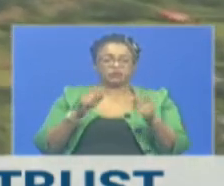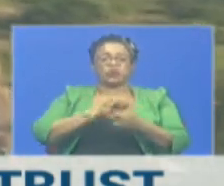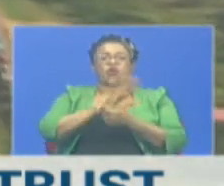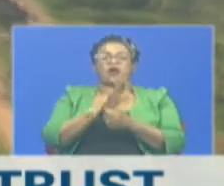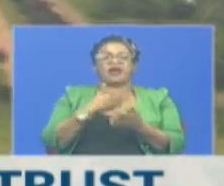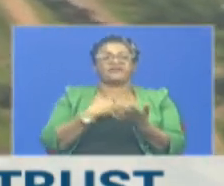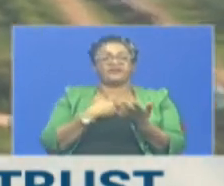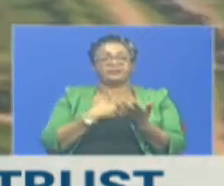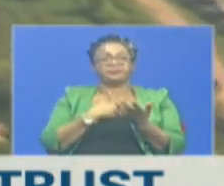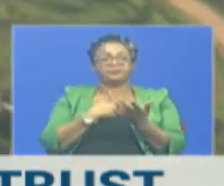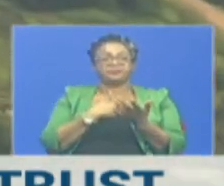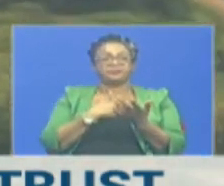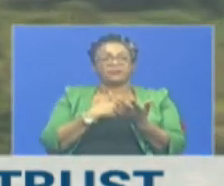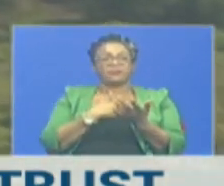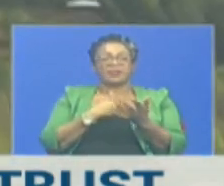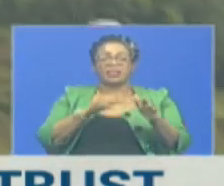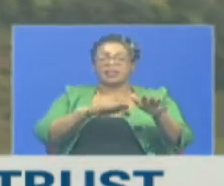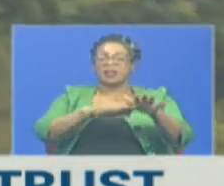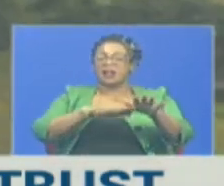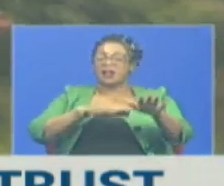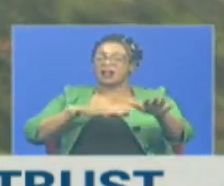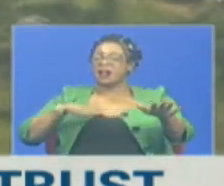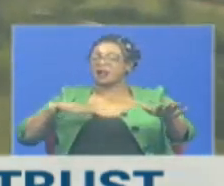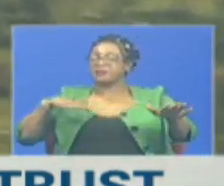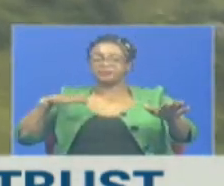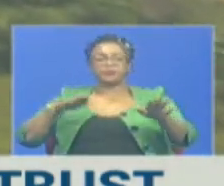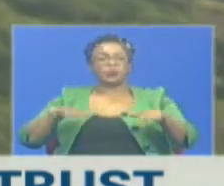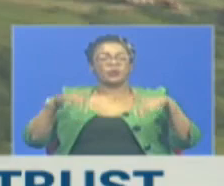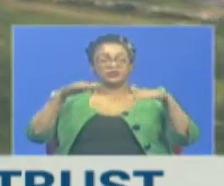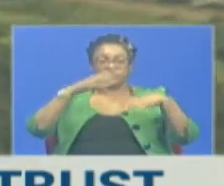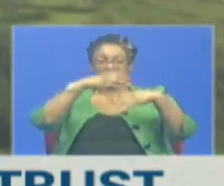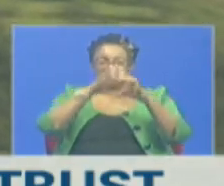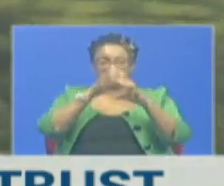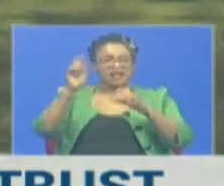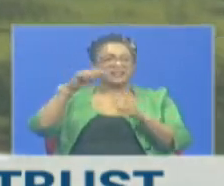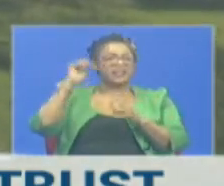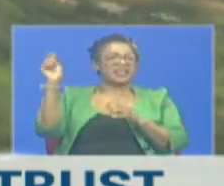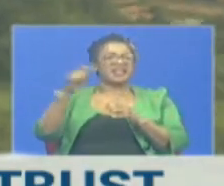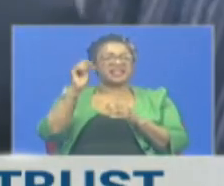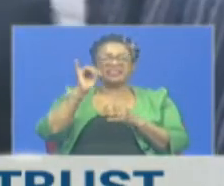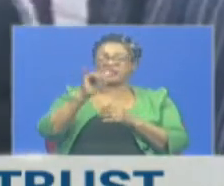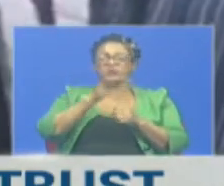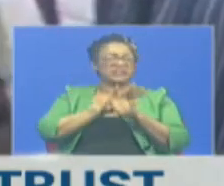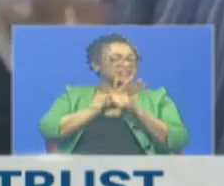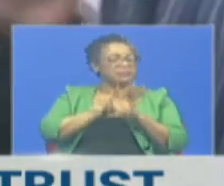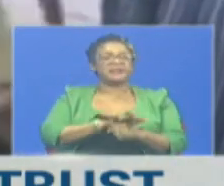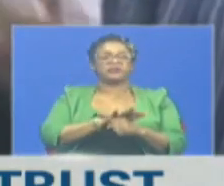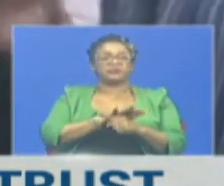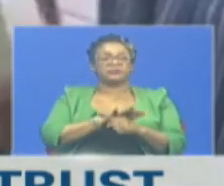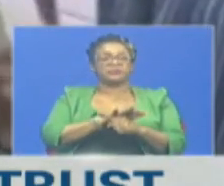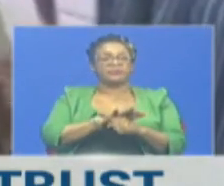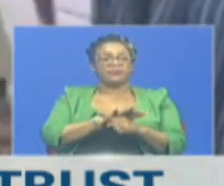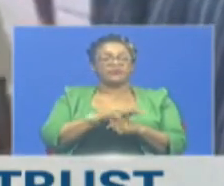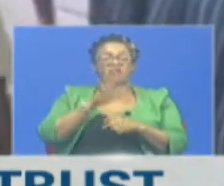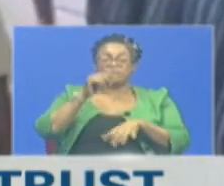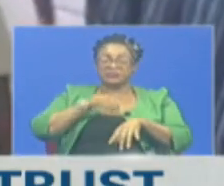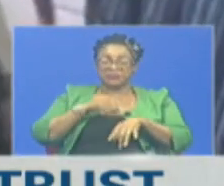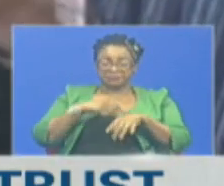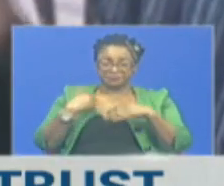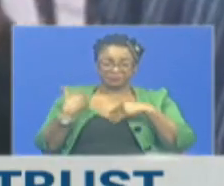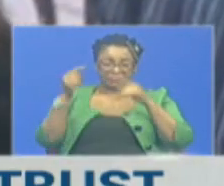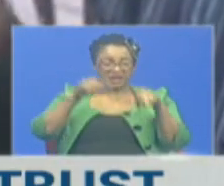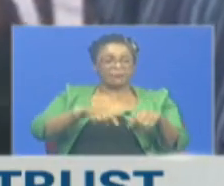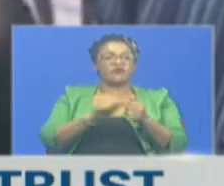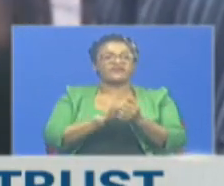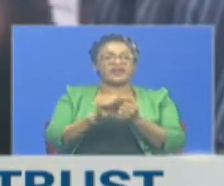Tanzania, the long queues of drivers waiting to be tested at the Kenyan borders were discriminatory. Na tangu nimekuja hapa Ijumaa,